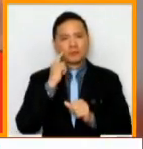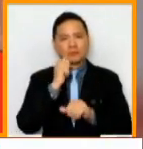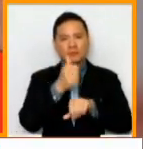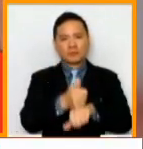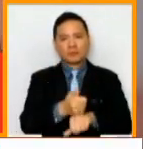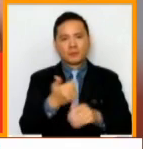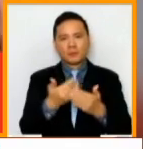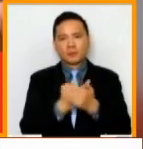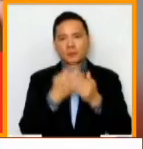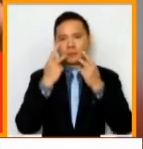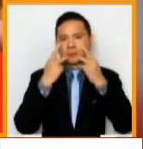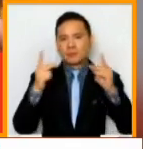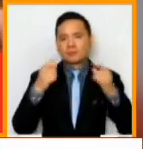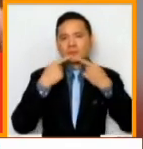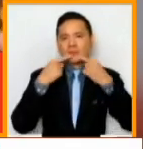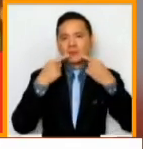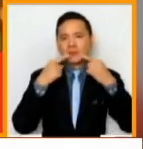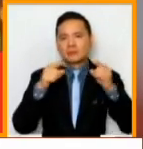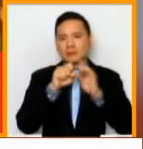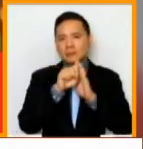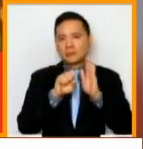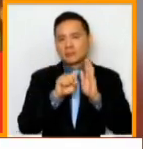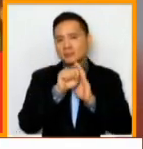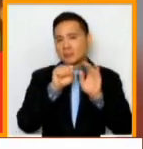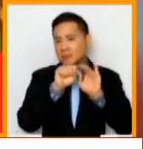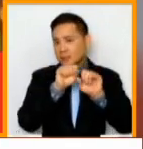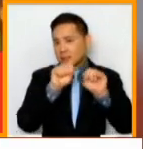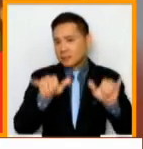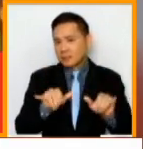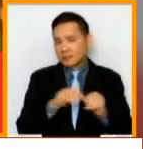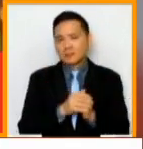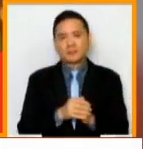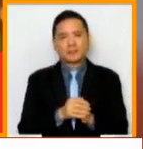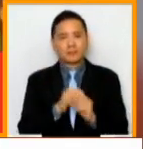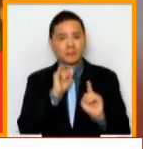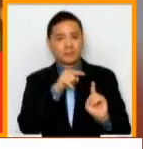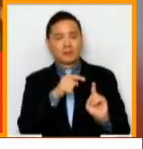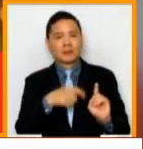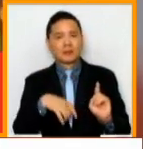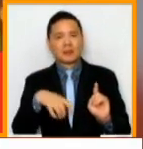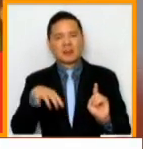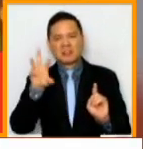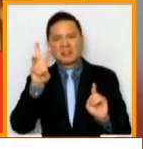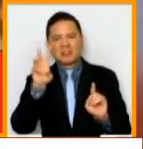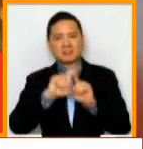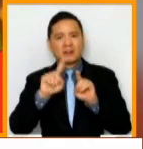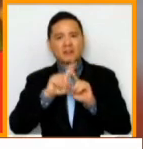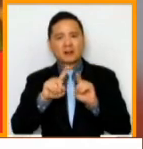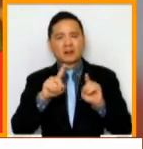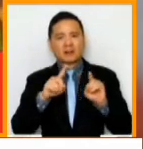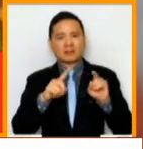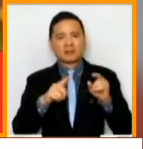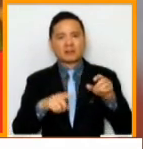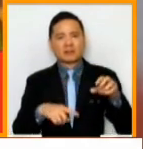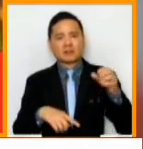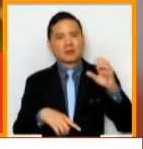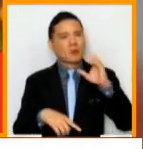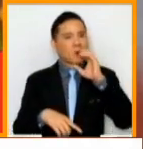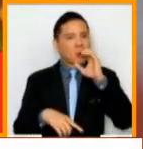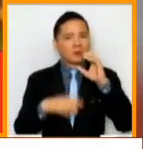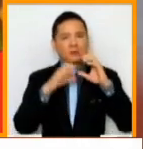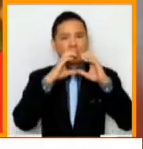anim na trompa na hanggang abot siguro hanggang 10 kilometro. Ang gusto kasi namin is